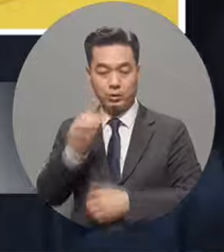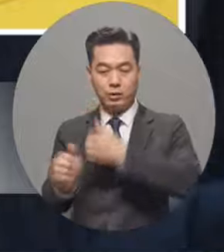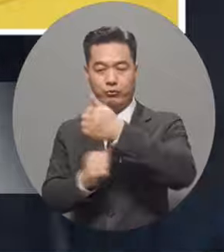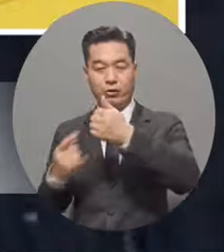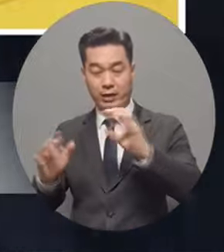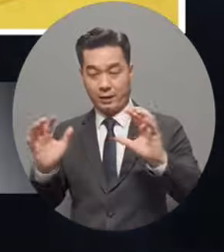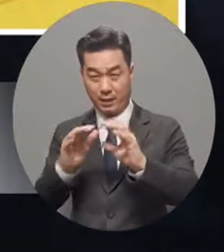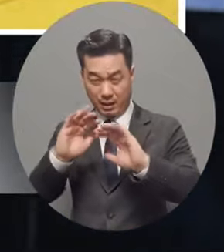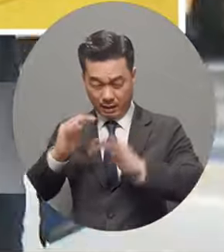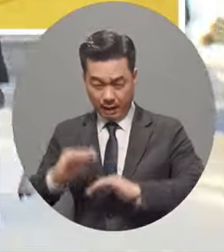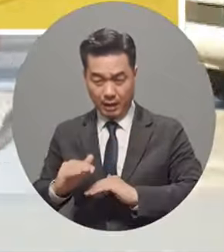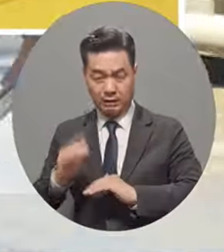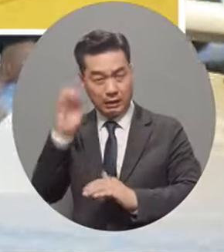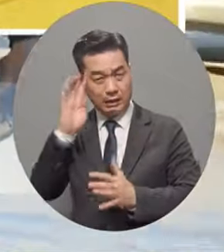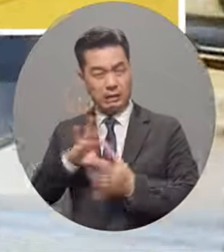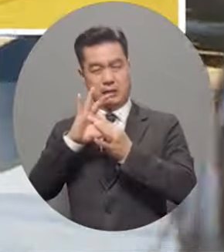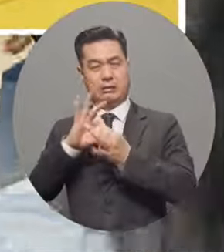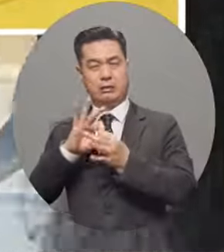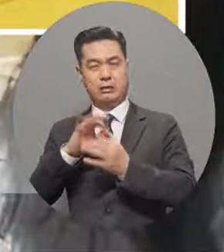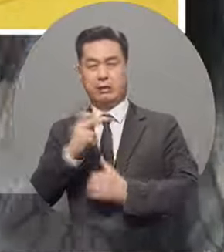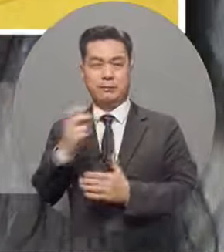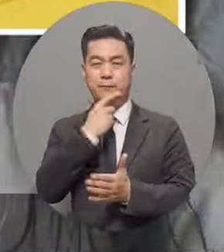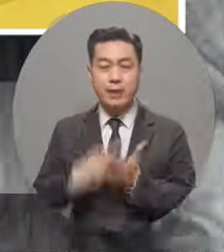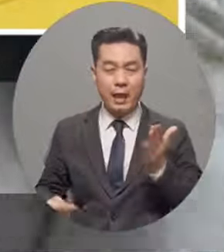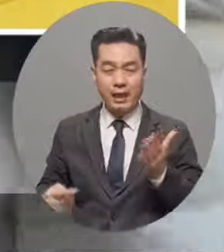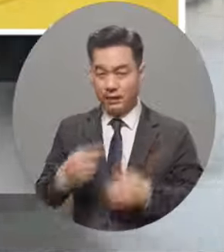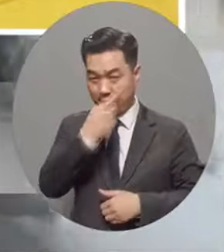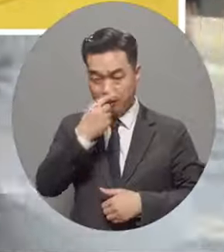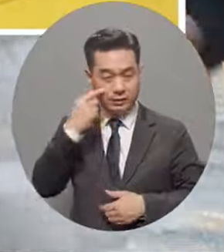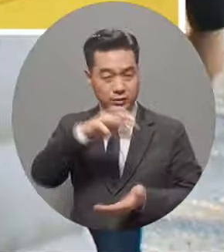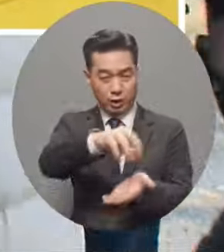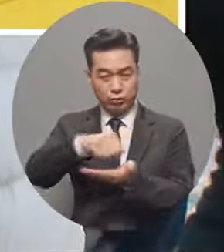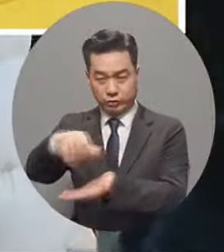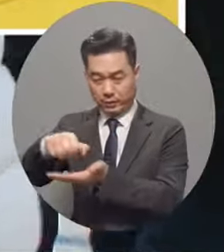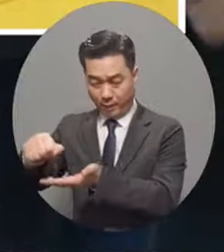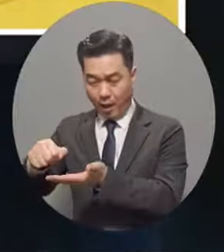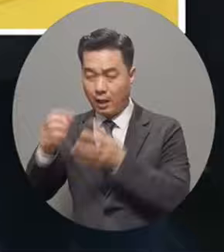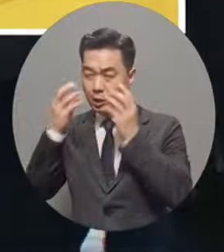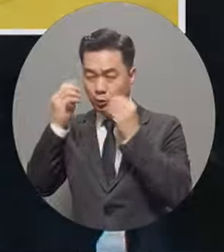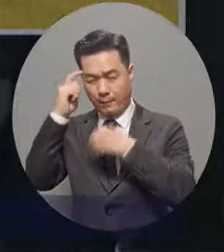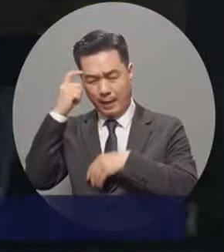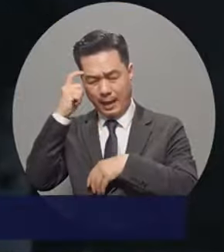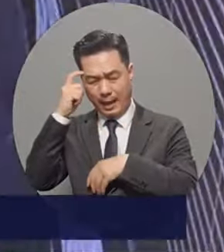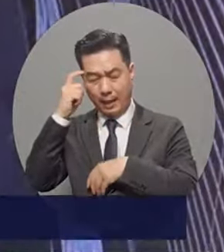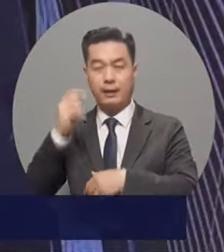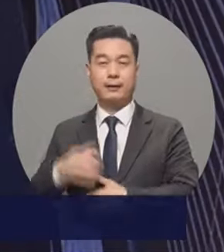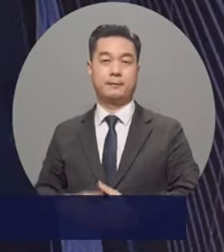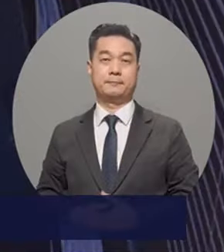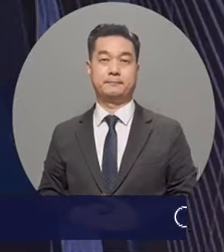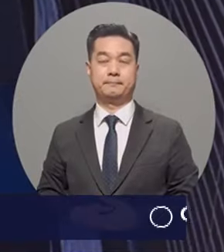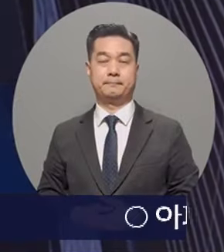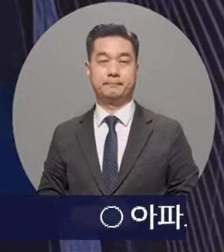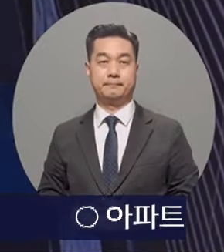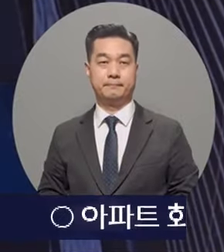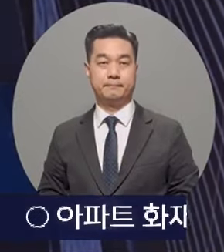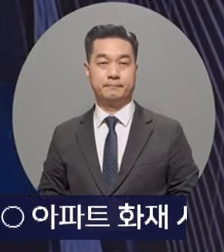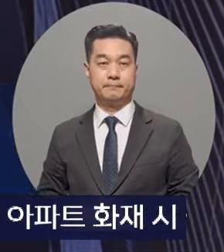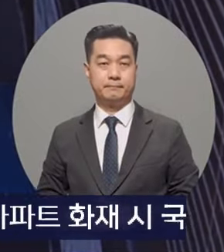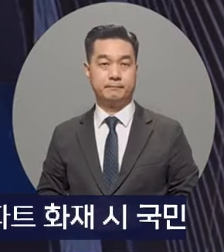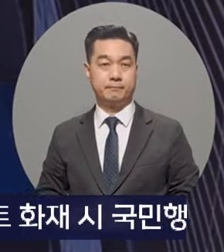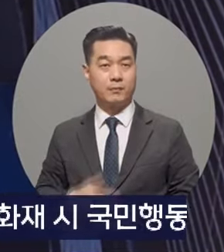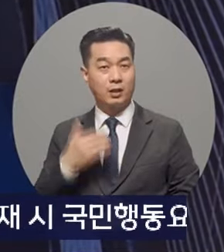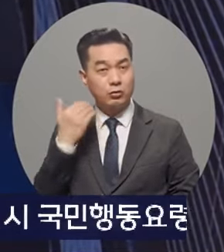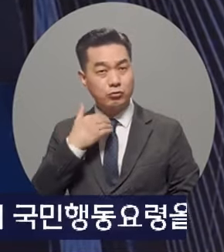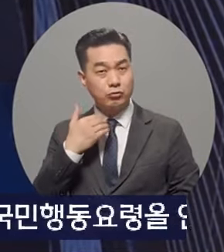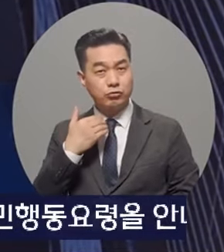범죄의 잔인성과 중대한 피해, 충분한 증거 수집 등을 종합적으로 고려했다고 설명했습니다. 불특정 다수인에 대한 것,